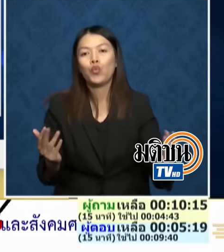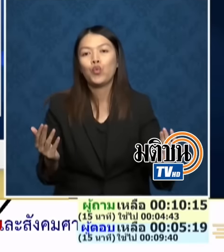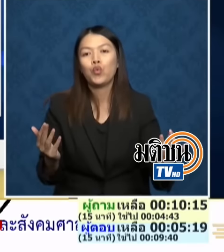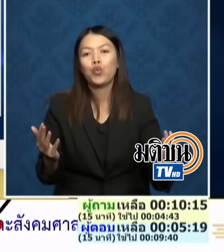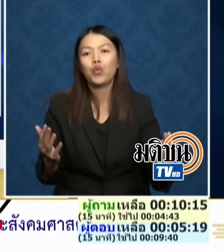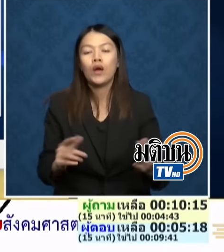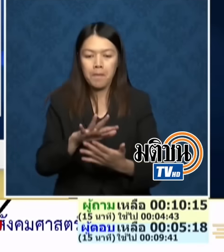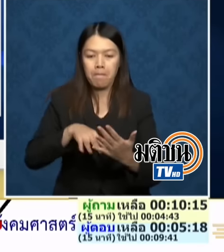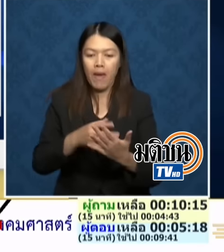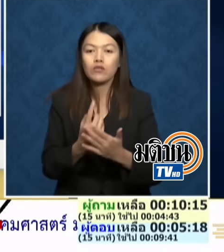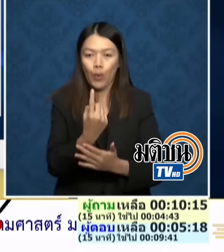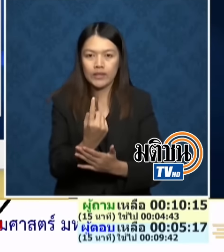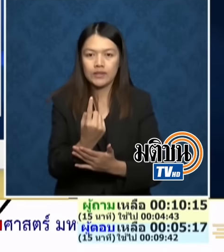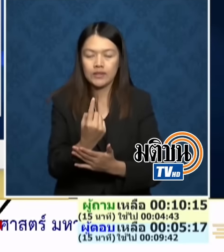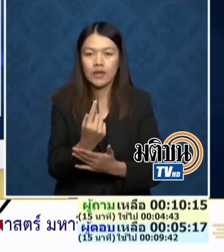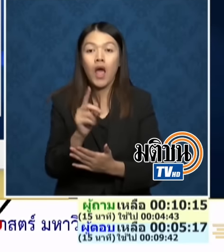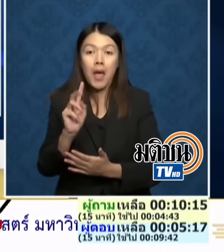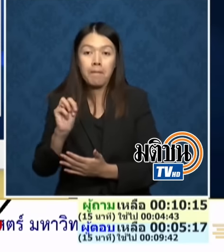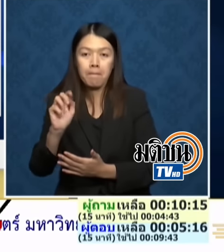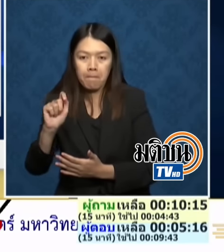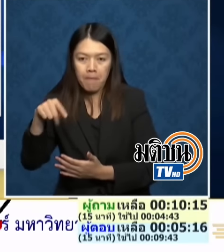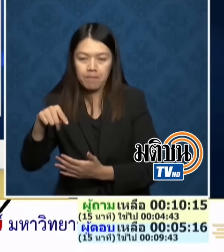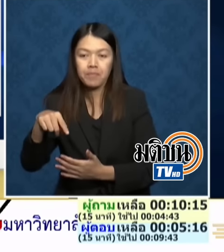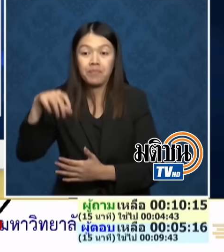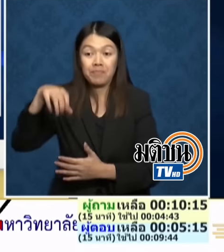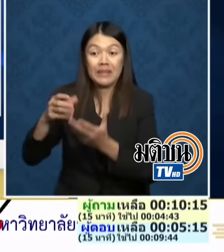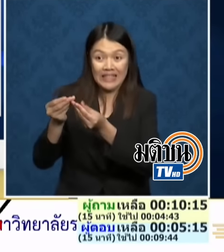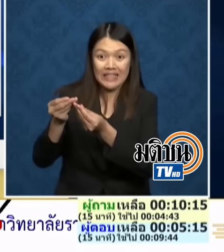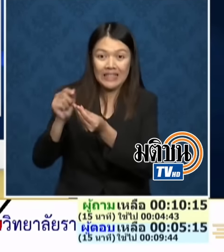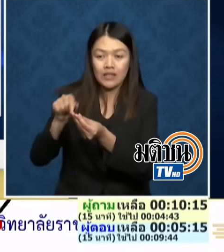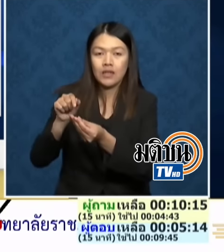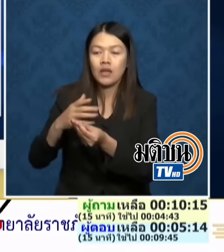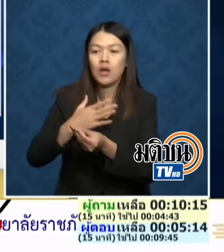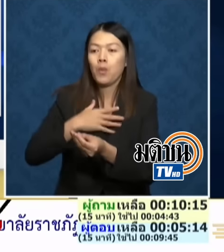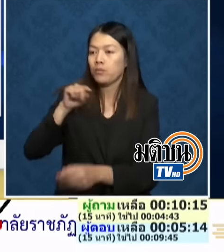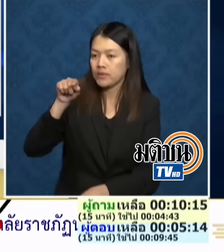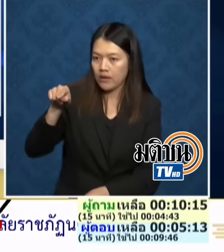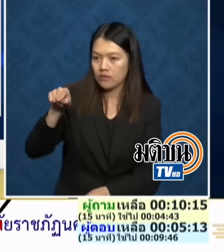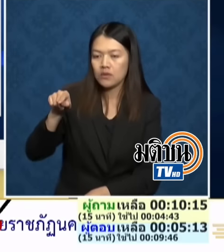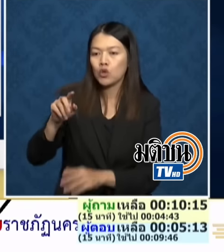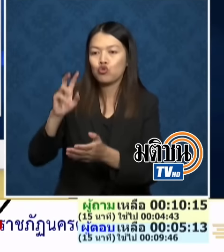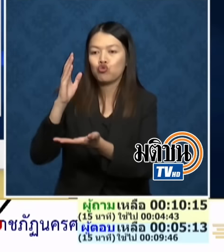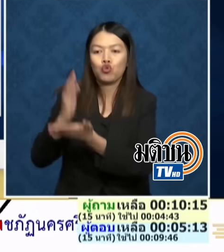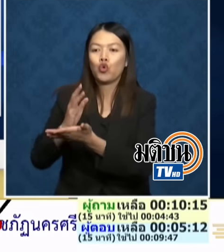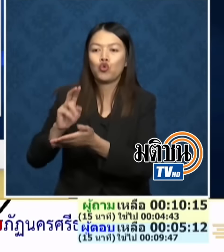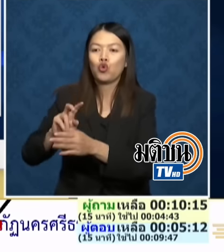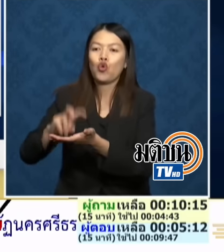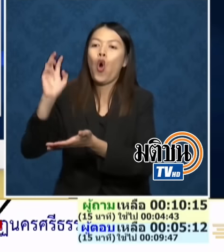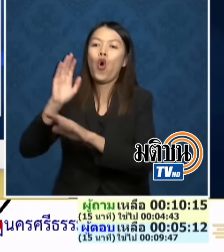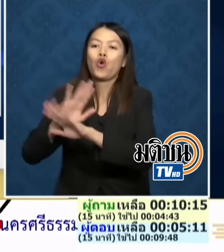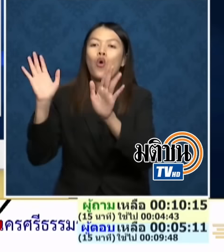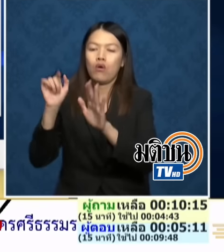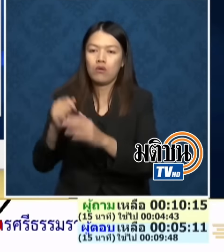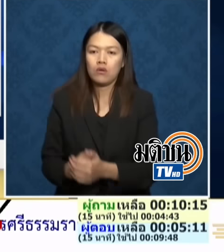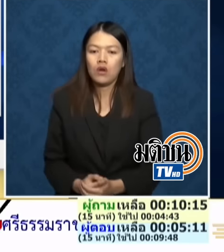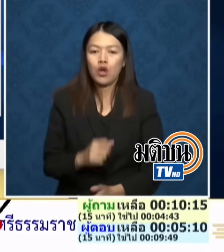veutในส่วนของส่ิานป bringtิินทำอะไรครับผมสั่งให้เพิกถอน ศ.ปะกอร์-